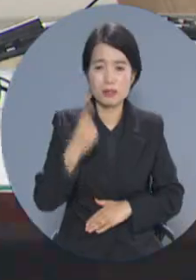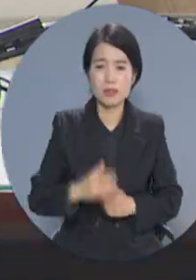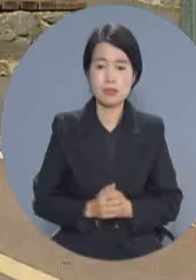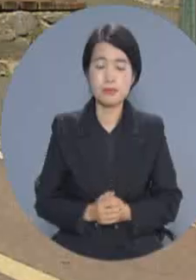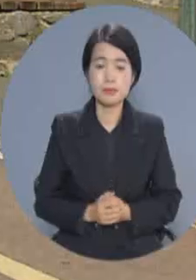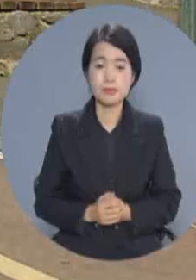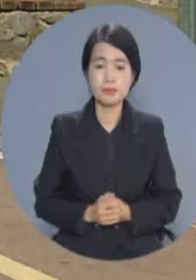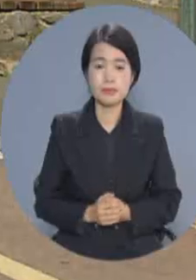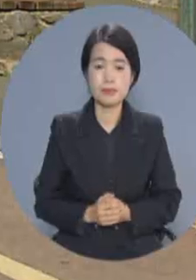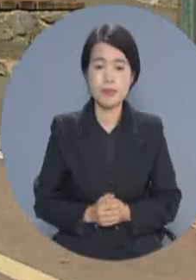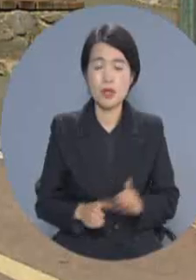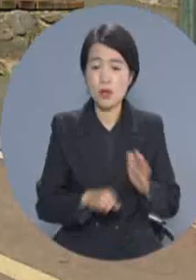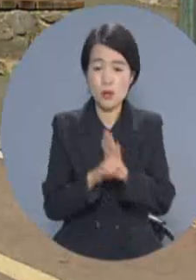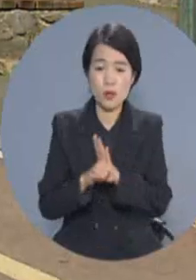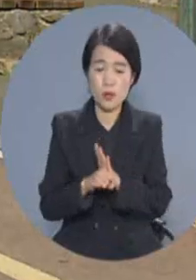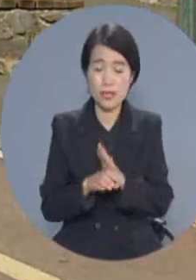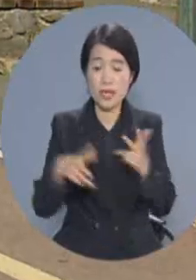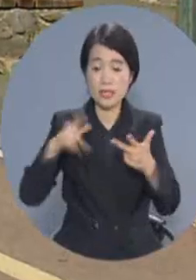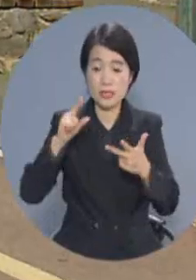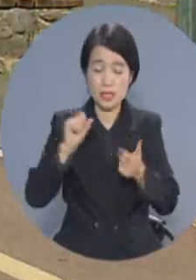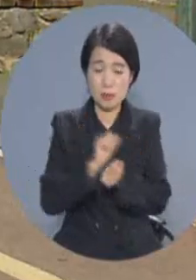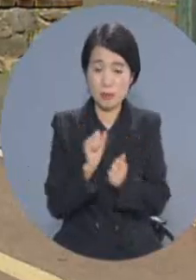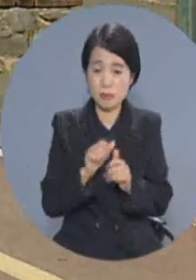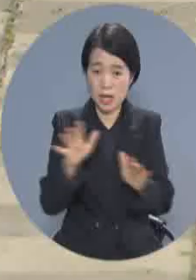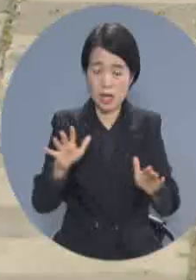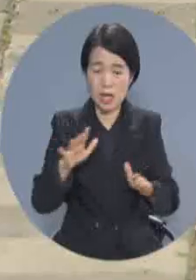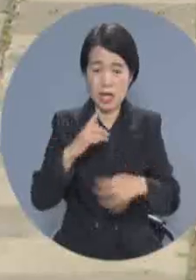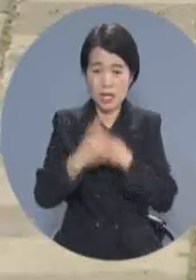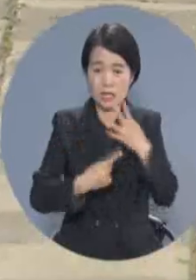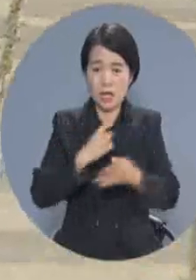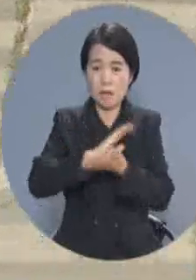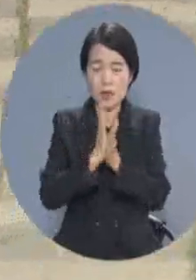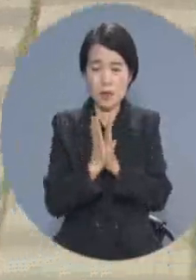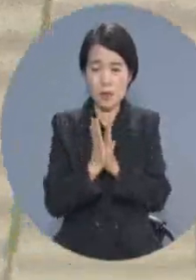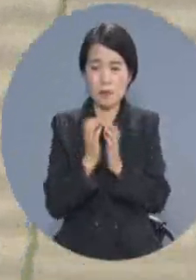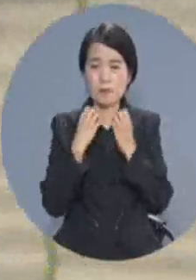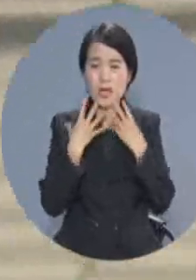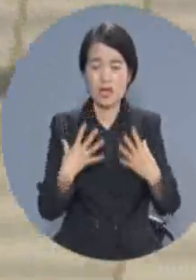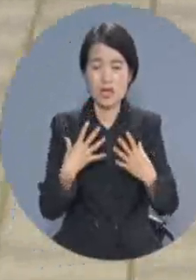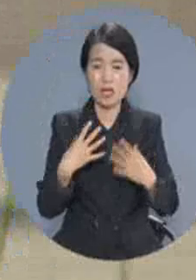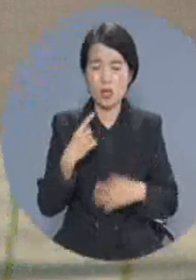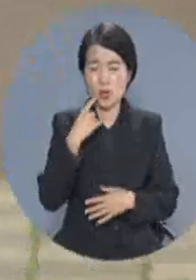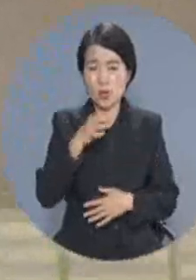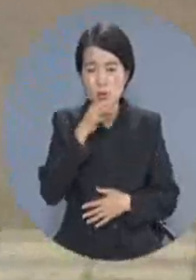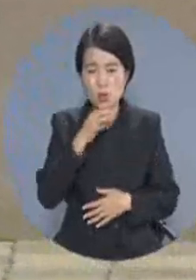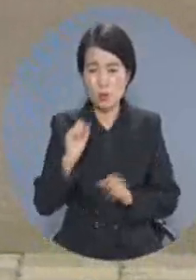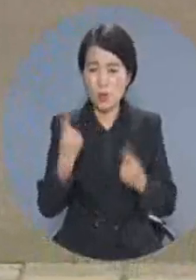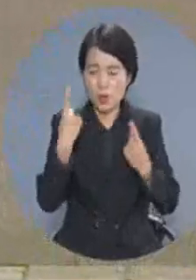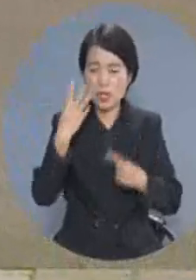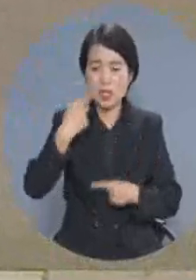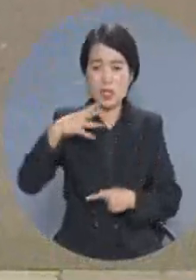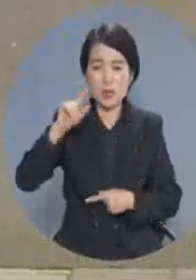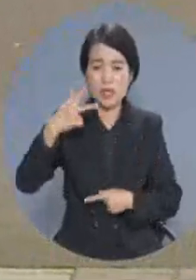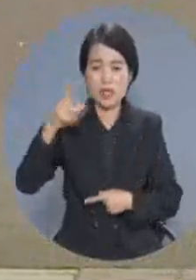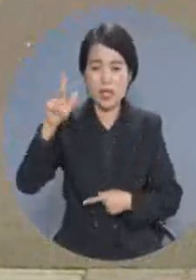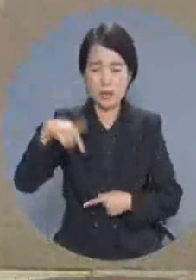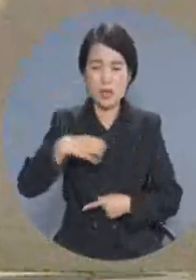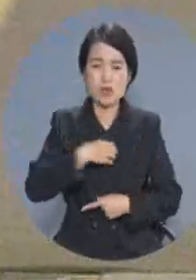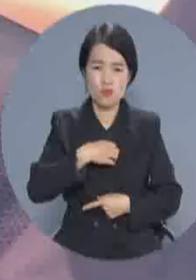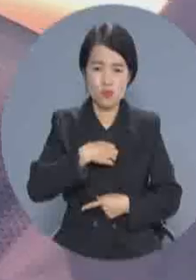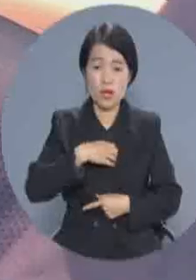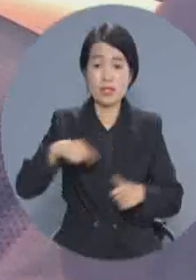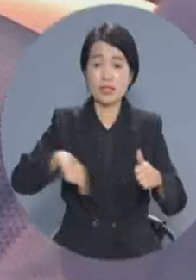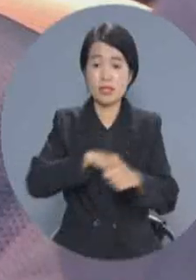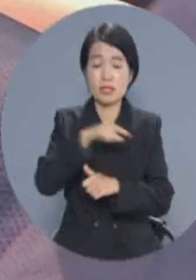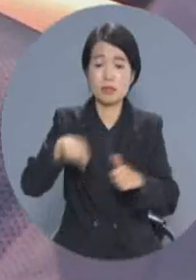보고요. 코로나19 7차 유행이 환절기와 겹치면서 독감과 함께 유행하는 트윈데믹에 대한 우려마저 커지는